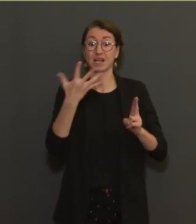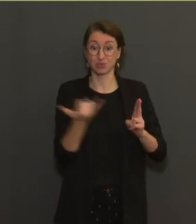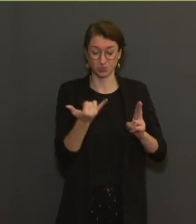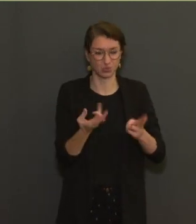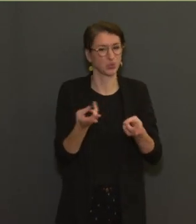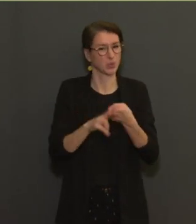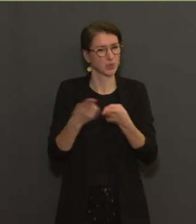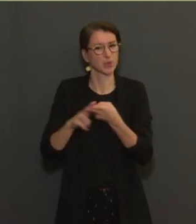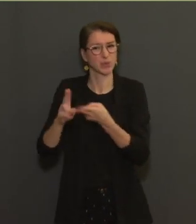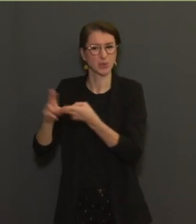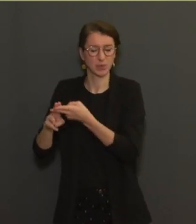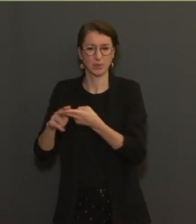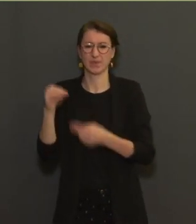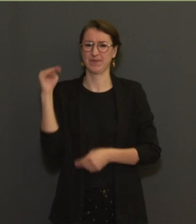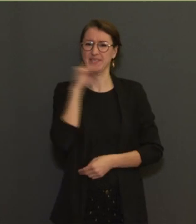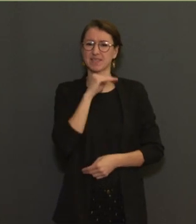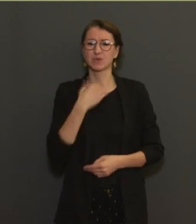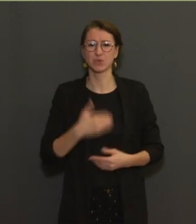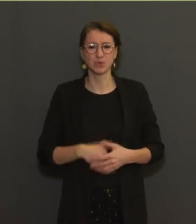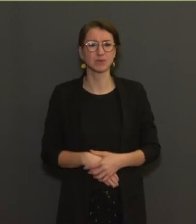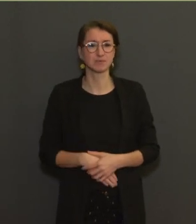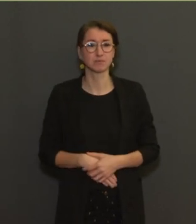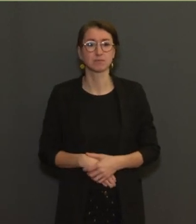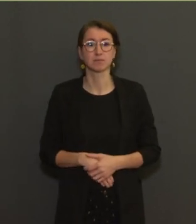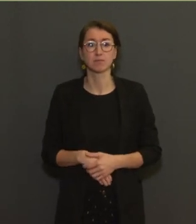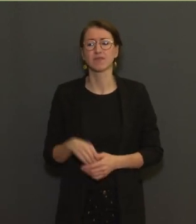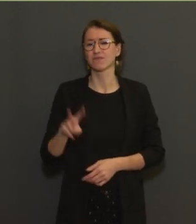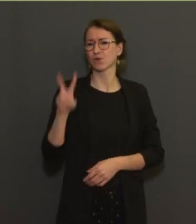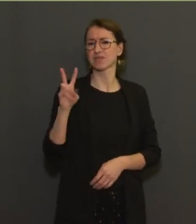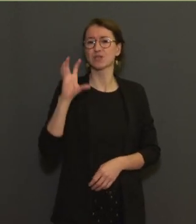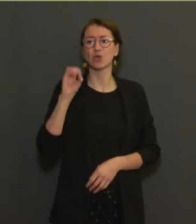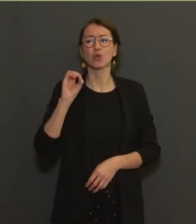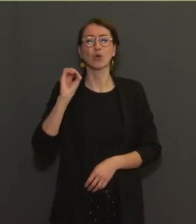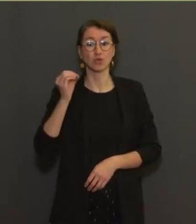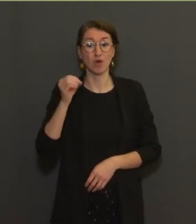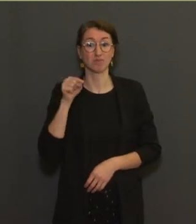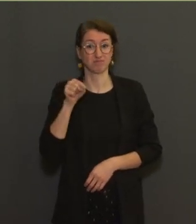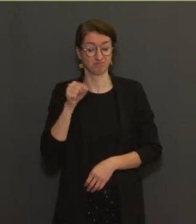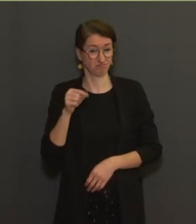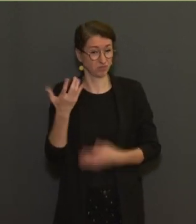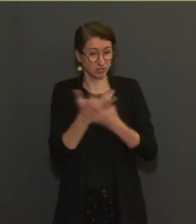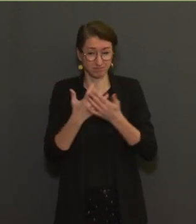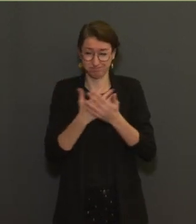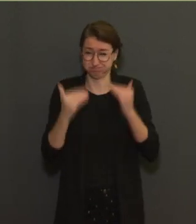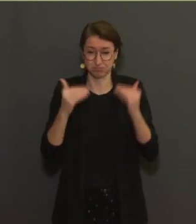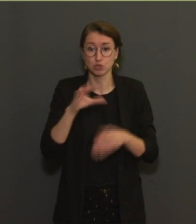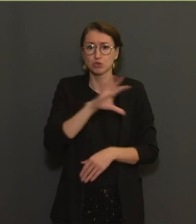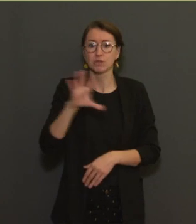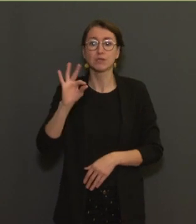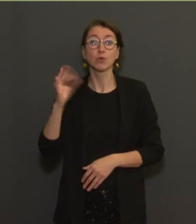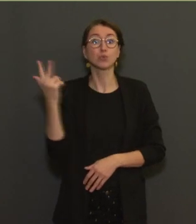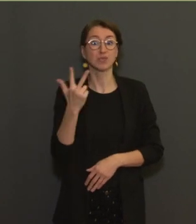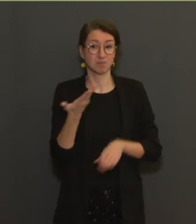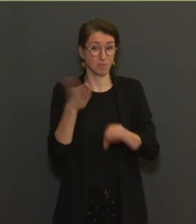nous avons eu à déplorer 158 décès, ce qui correspond à peu près à la moitié du pic que l'on a connu avec